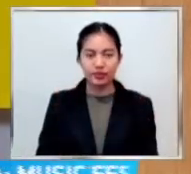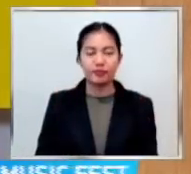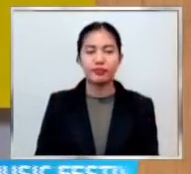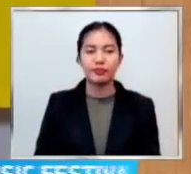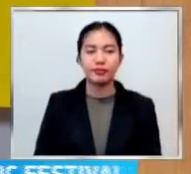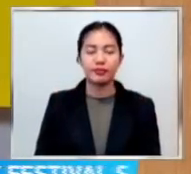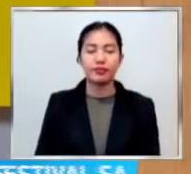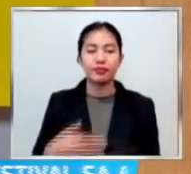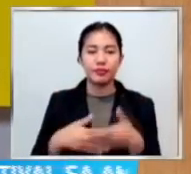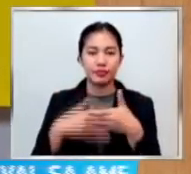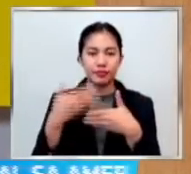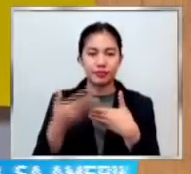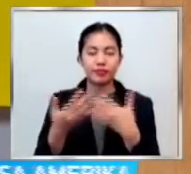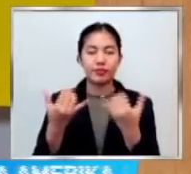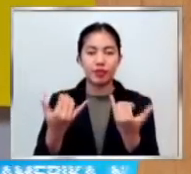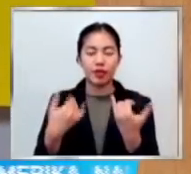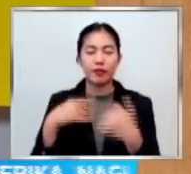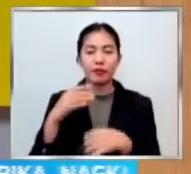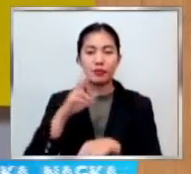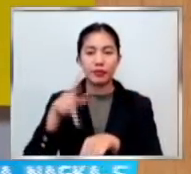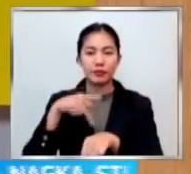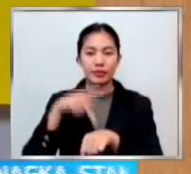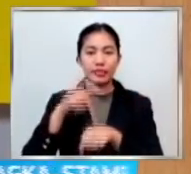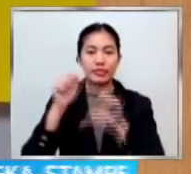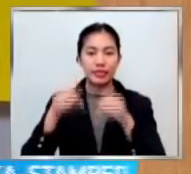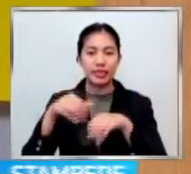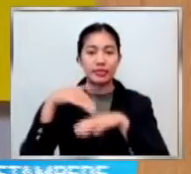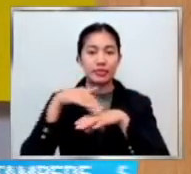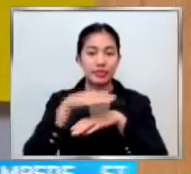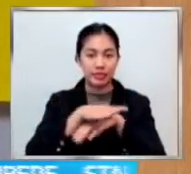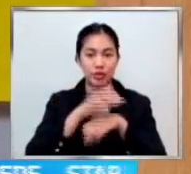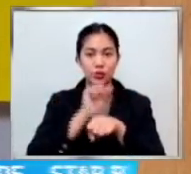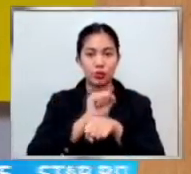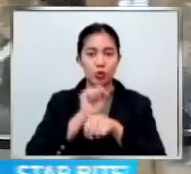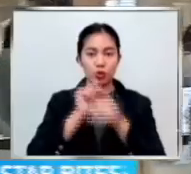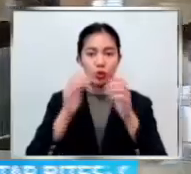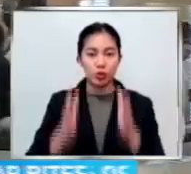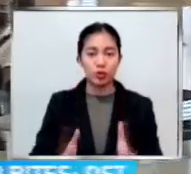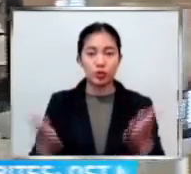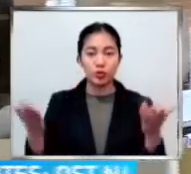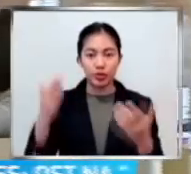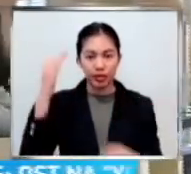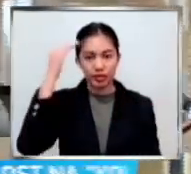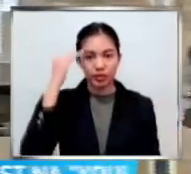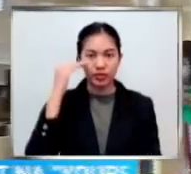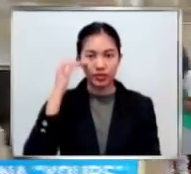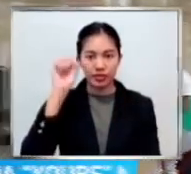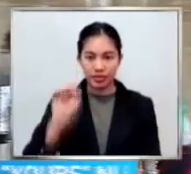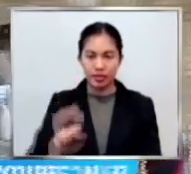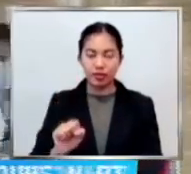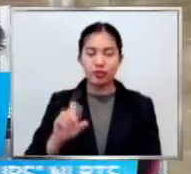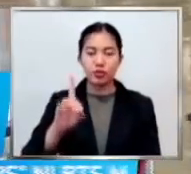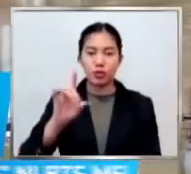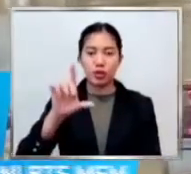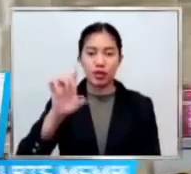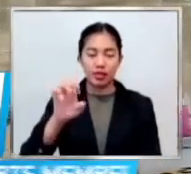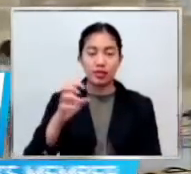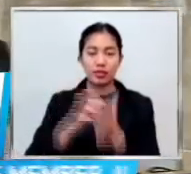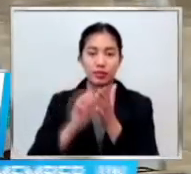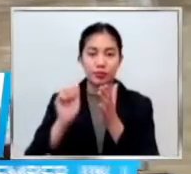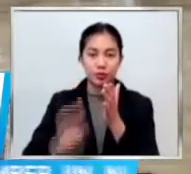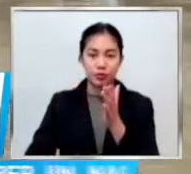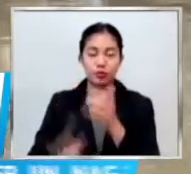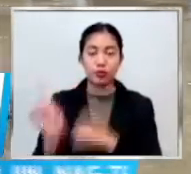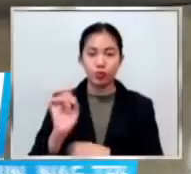muli mag-deploy ang Pilipinas sa mga manggagawang Pinoy sa South Korea. Ayon sa DOLE, tinanggal na ng South Korean government ang